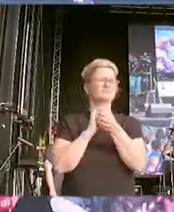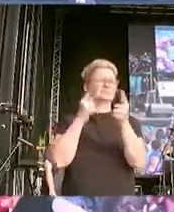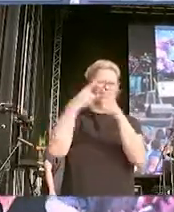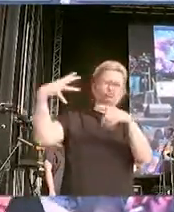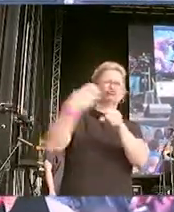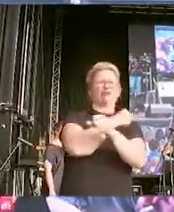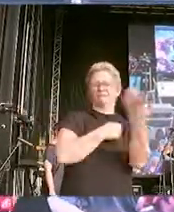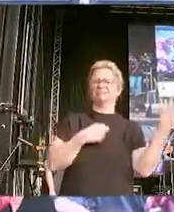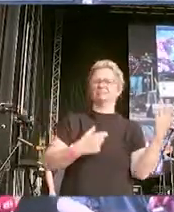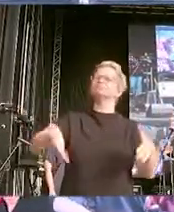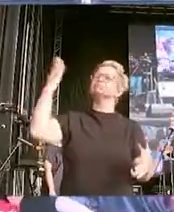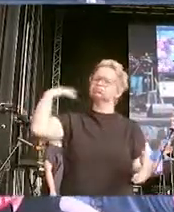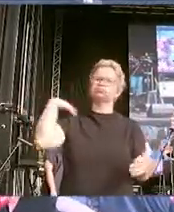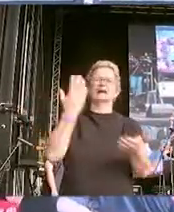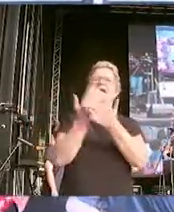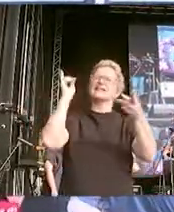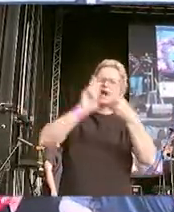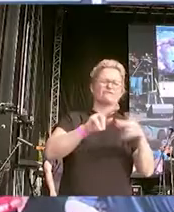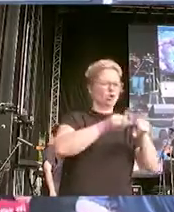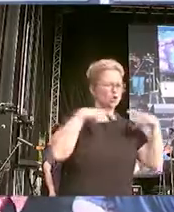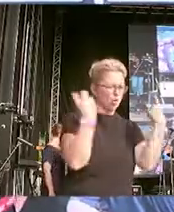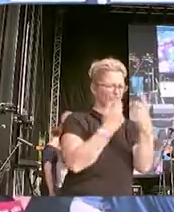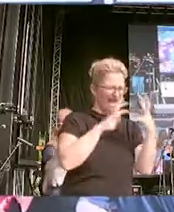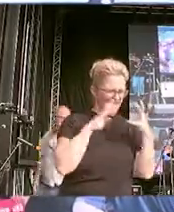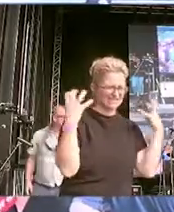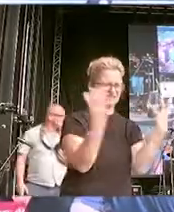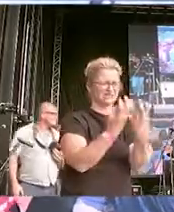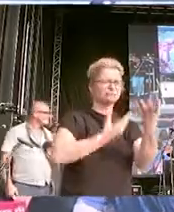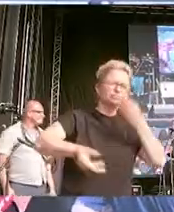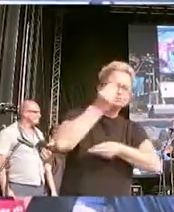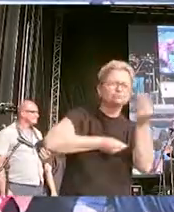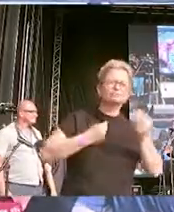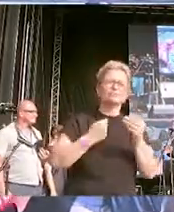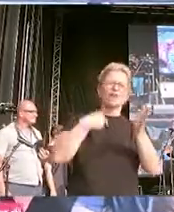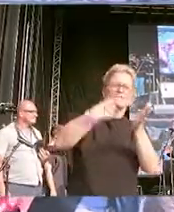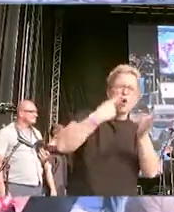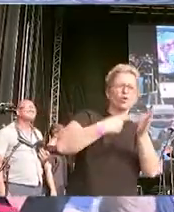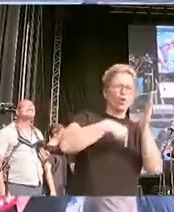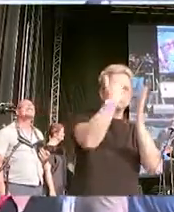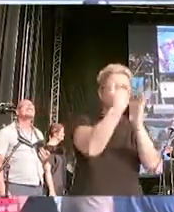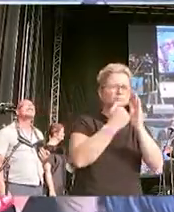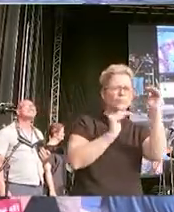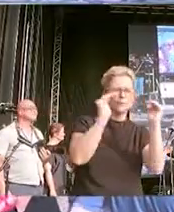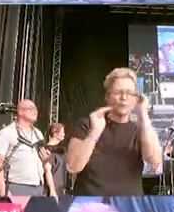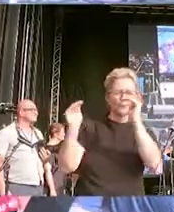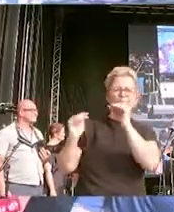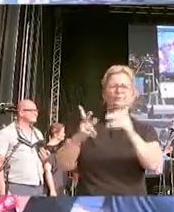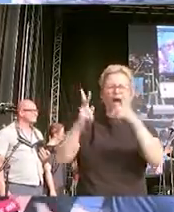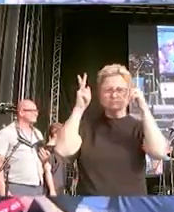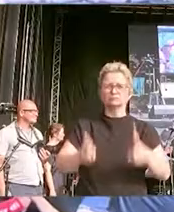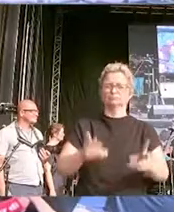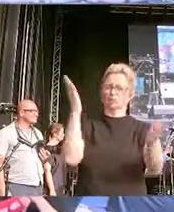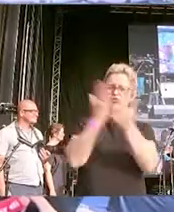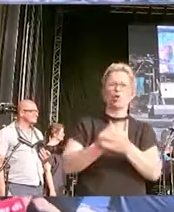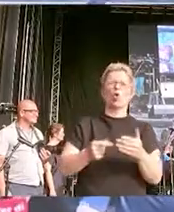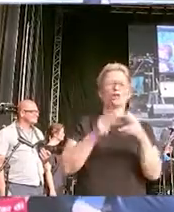Wir haben uns getroffen zu Konferenzen, haben unsere Forderungen abgeglichen. Wir sind der Treuhand auf die Bude